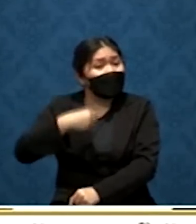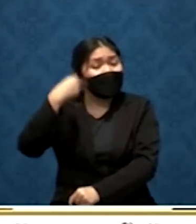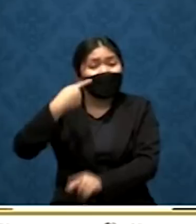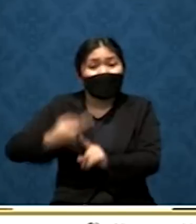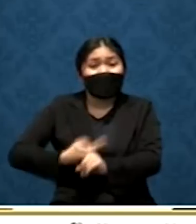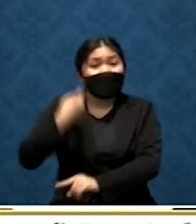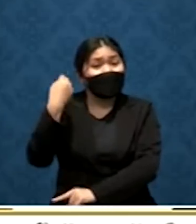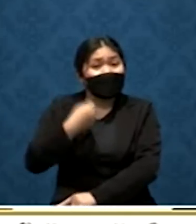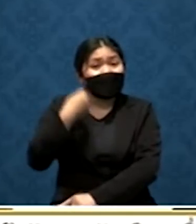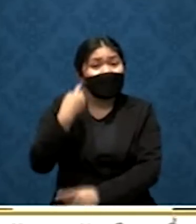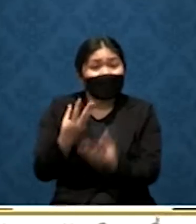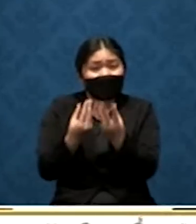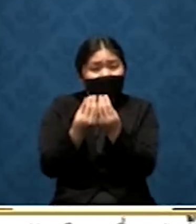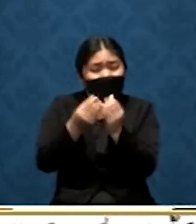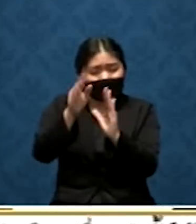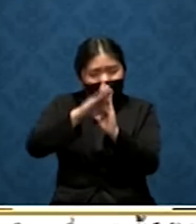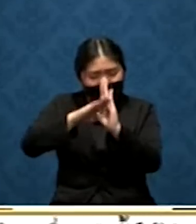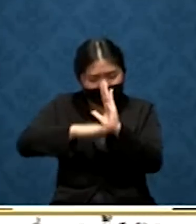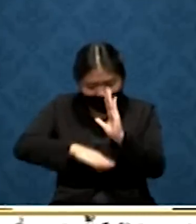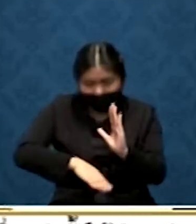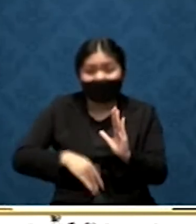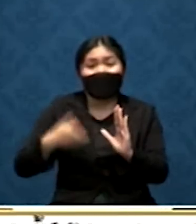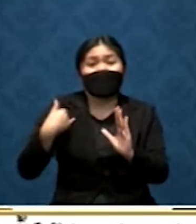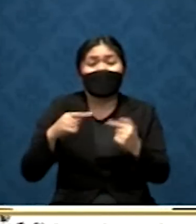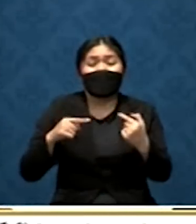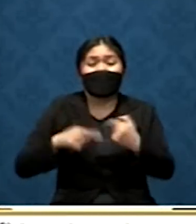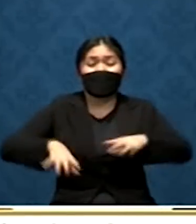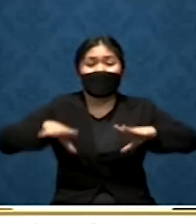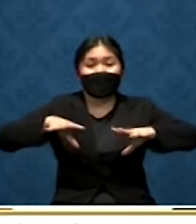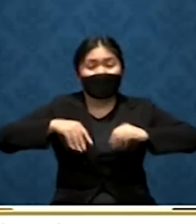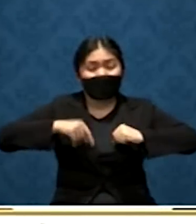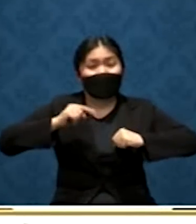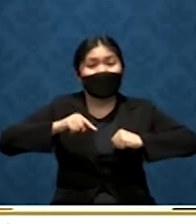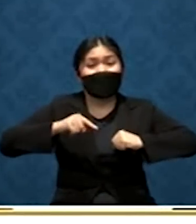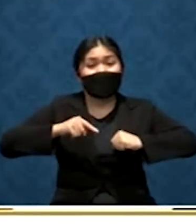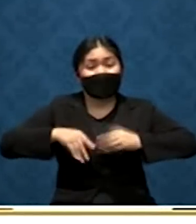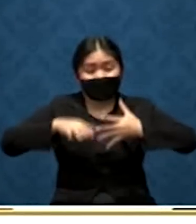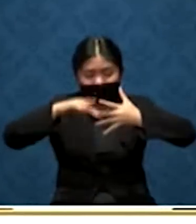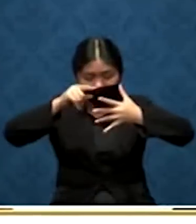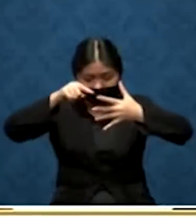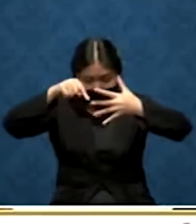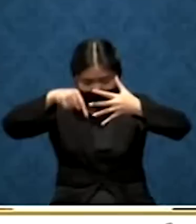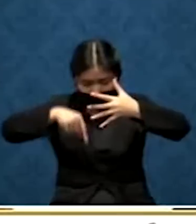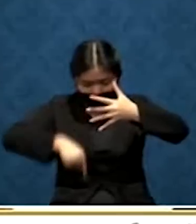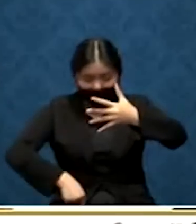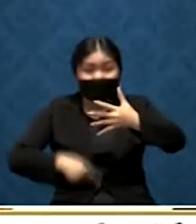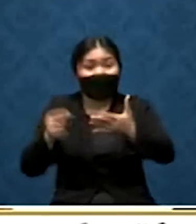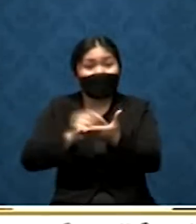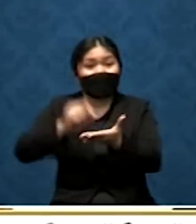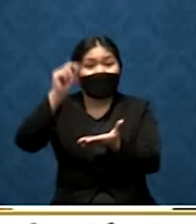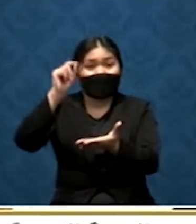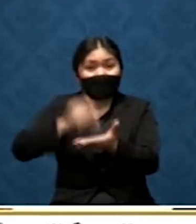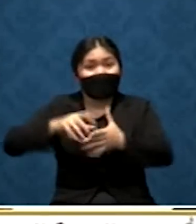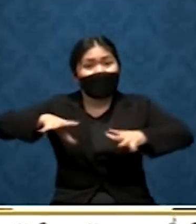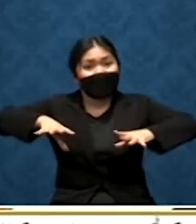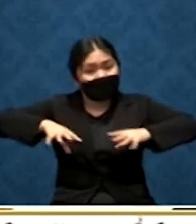เดือนลายลเอีดทั้หมดนี้คือคำสารภาพถ้าลงมาต่ำนิดนึง จะเห็นเป็ลายเซ็นย